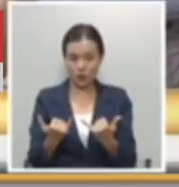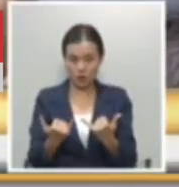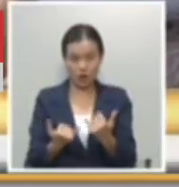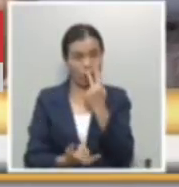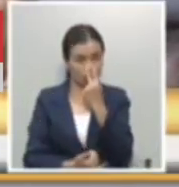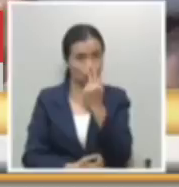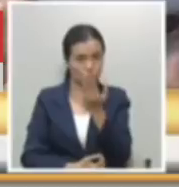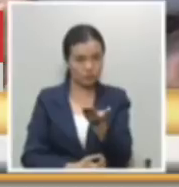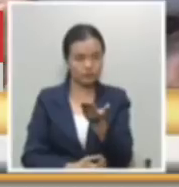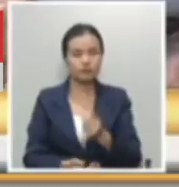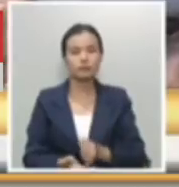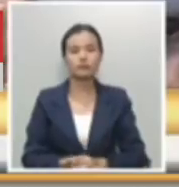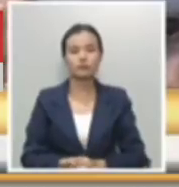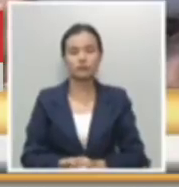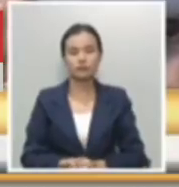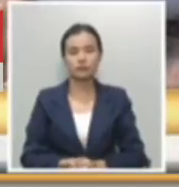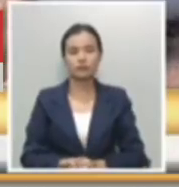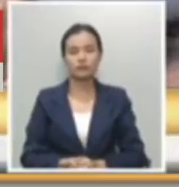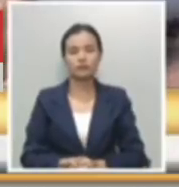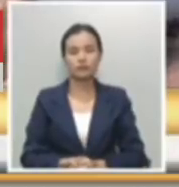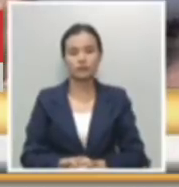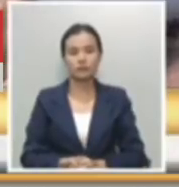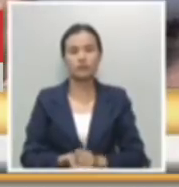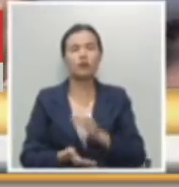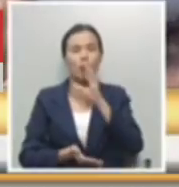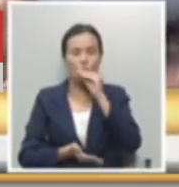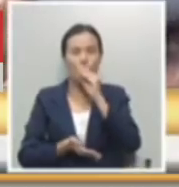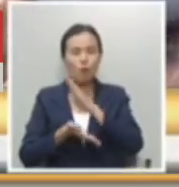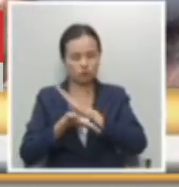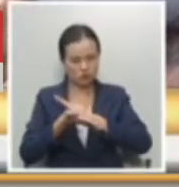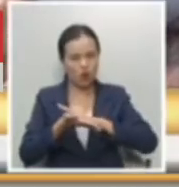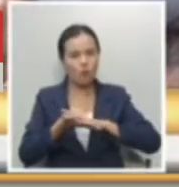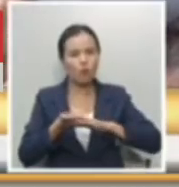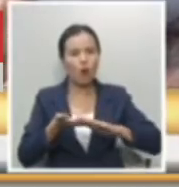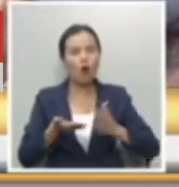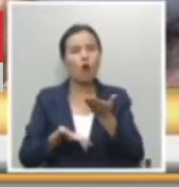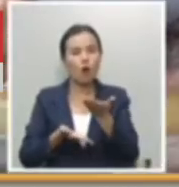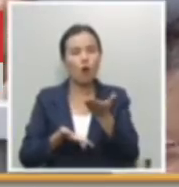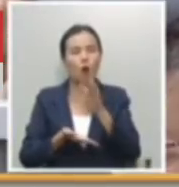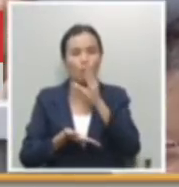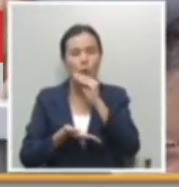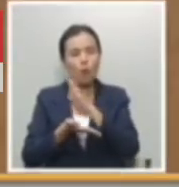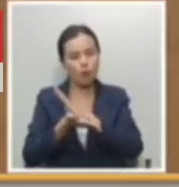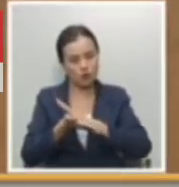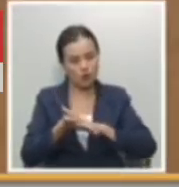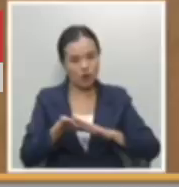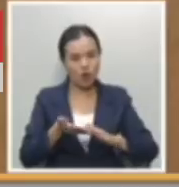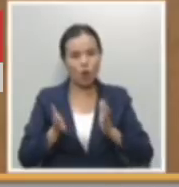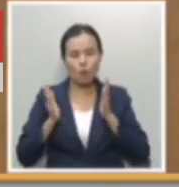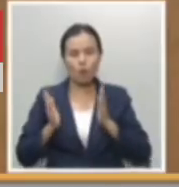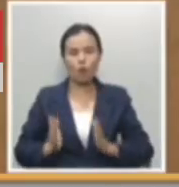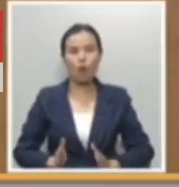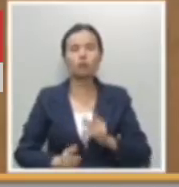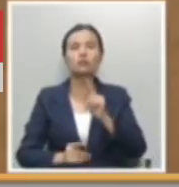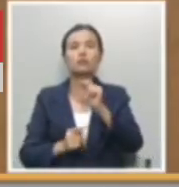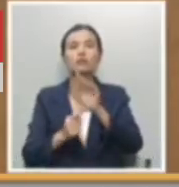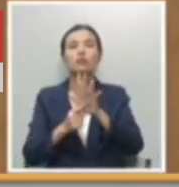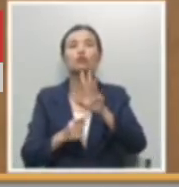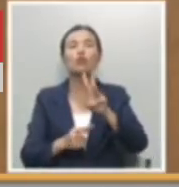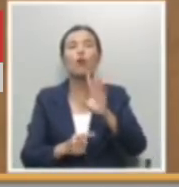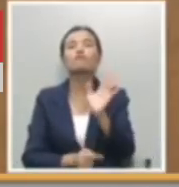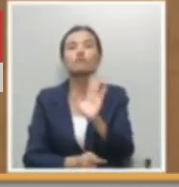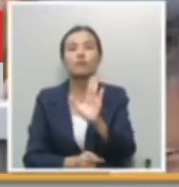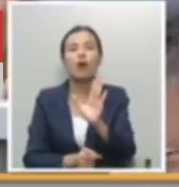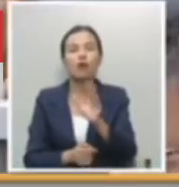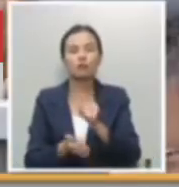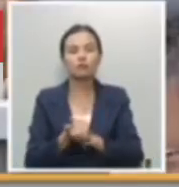ครับ อยากให้พูดสุภาพนะครับ ครับ คนอย่าไปเรียกตัวถึงจะชอบไม่ชอบก็อย่า อ๋อครับกลับ